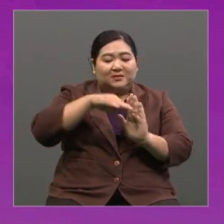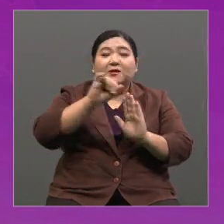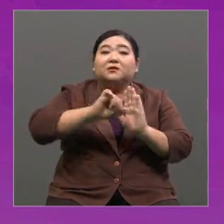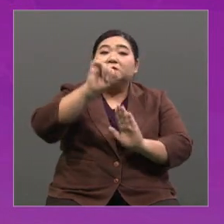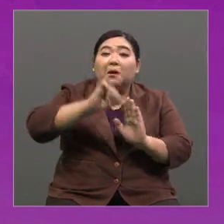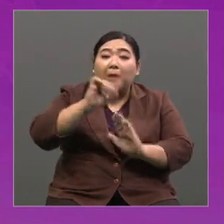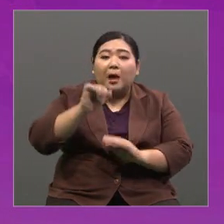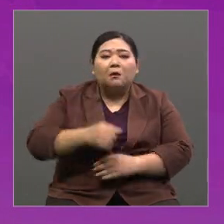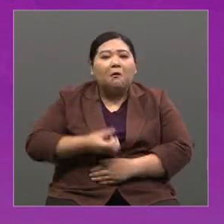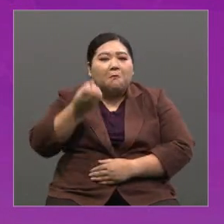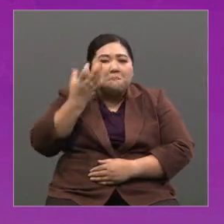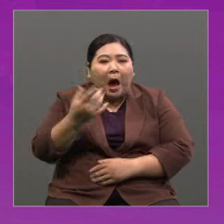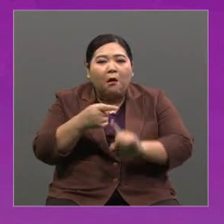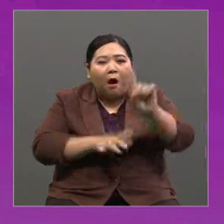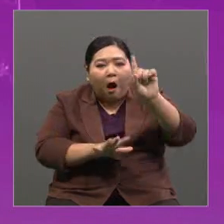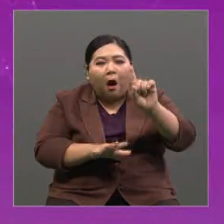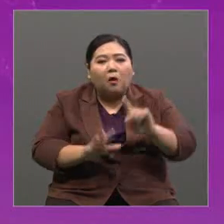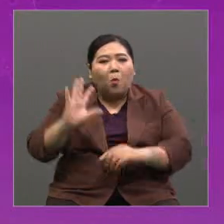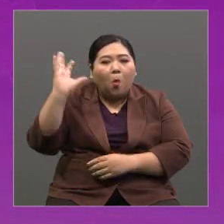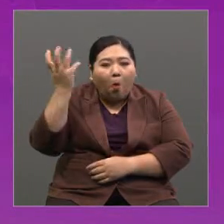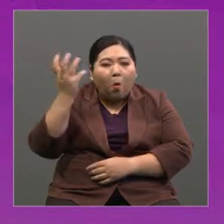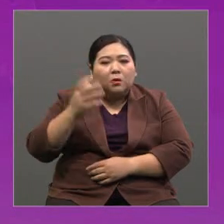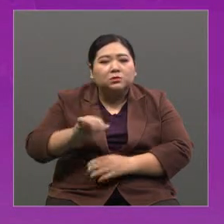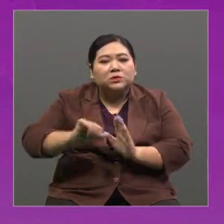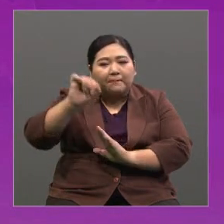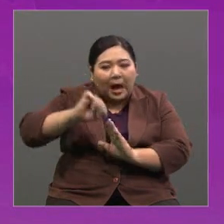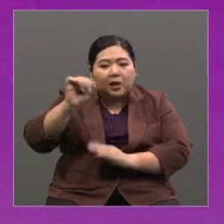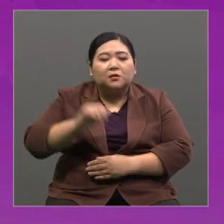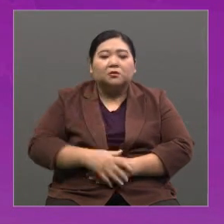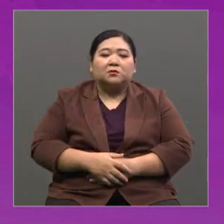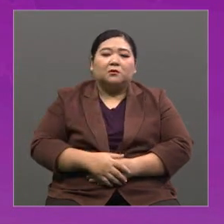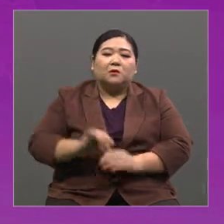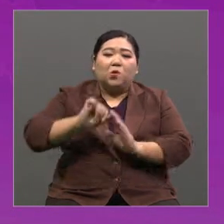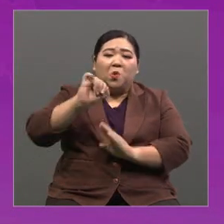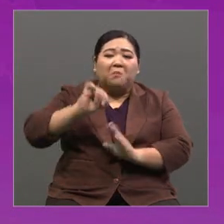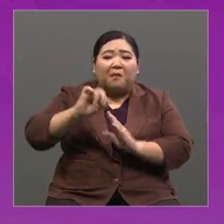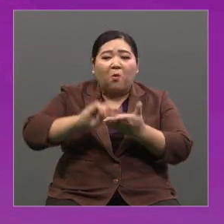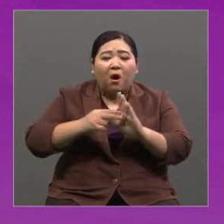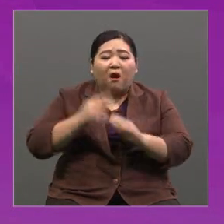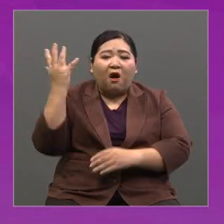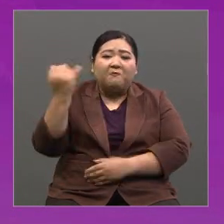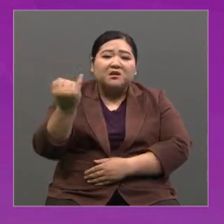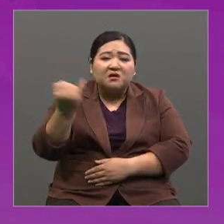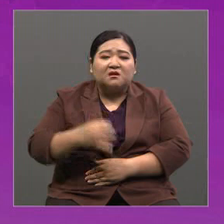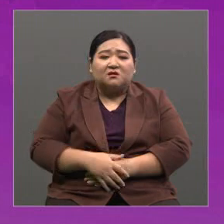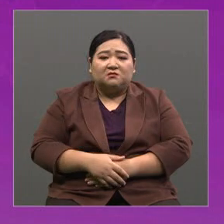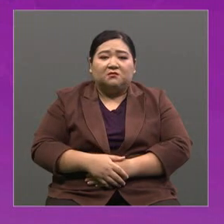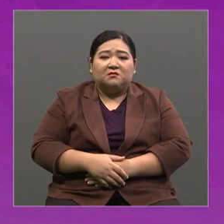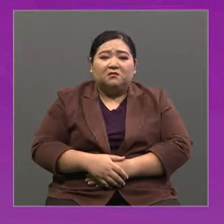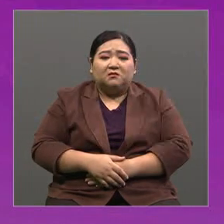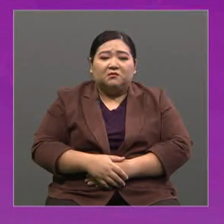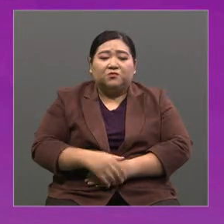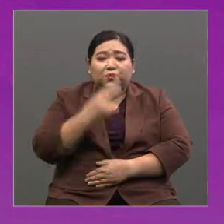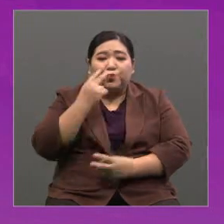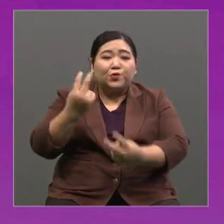่ติดอันดับท็อป 5 ทอป 10 มาตลอดของโลกนี่อากาศแย่นะ ถูกไครบคผชมลไปดูคุณภาพอากาศ